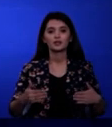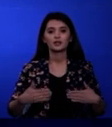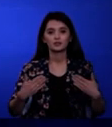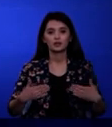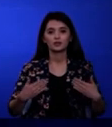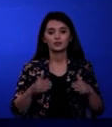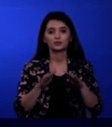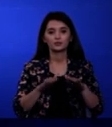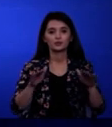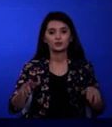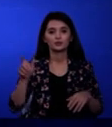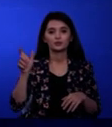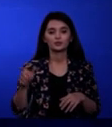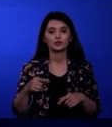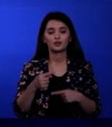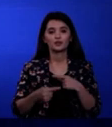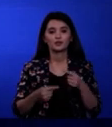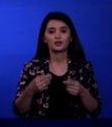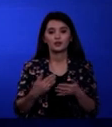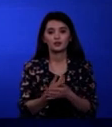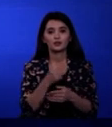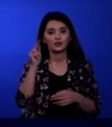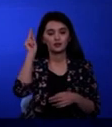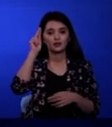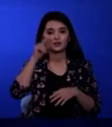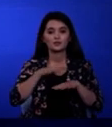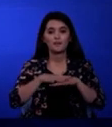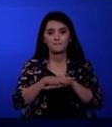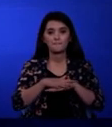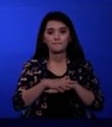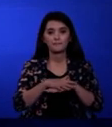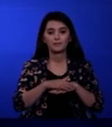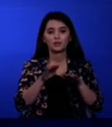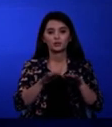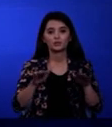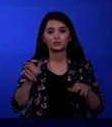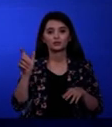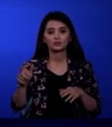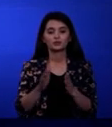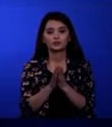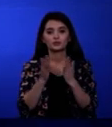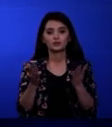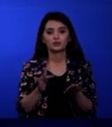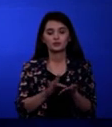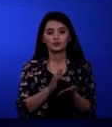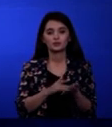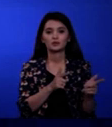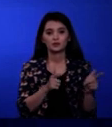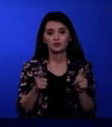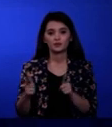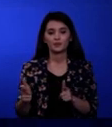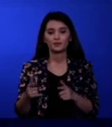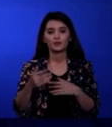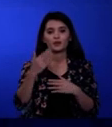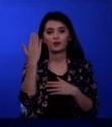Salom aziz o'quvchilar. Navbatdagi darsimiz matematika darsi. Aziz o'quvchilar, o'quv qurollaringizni hozirlab oling.